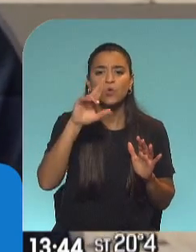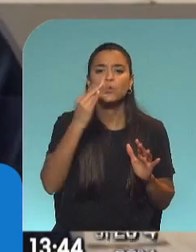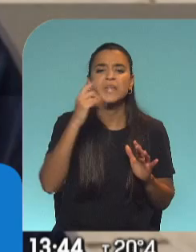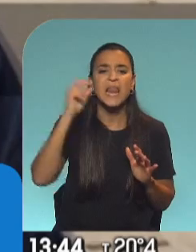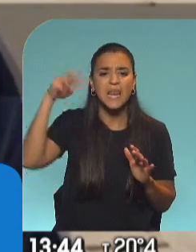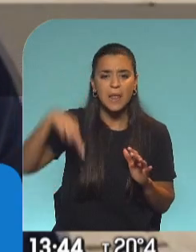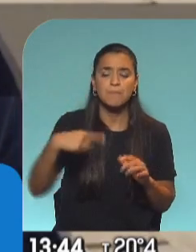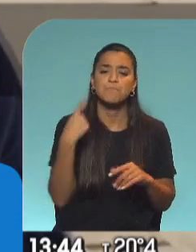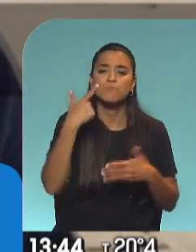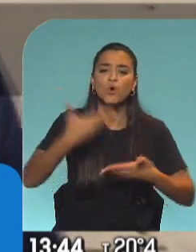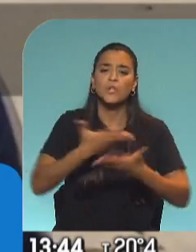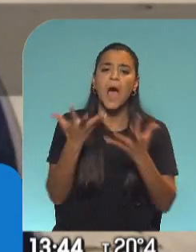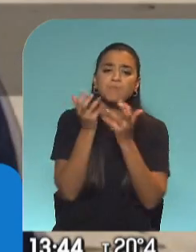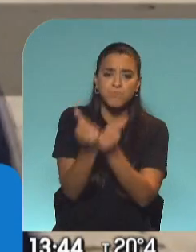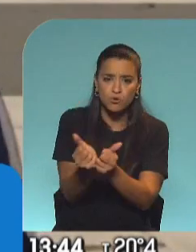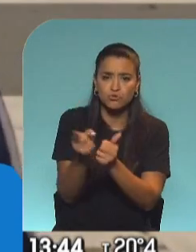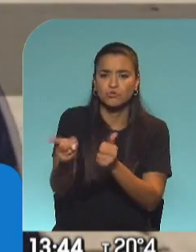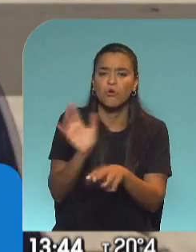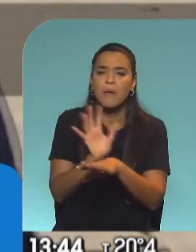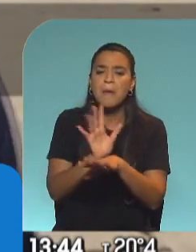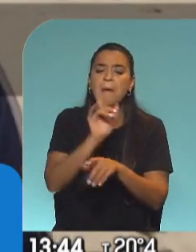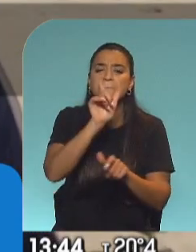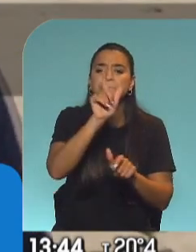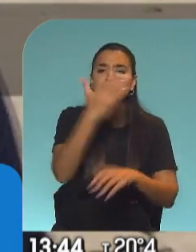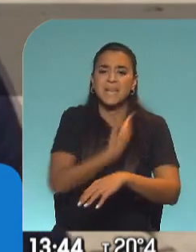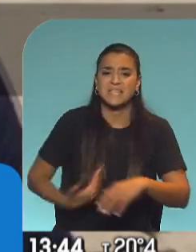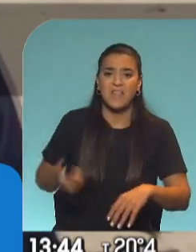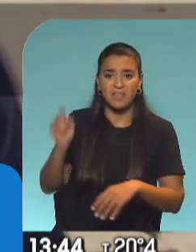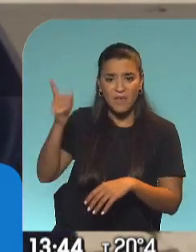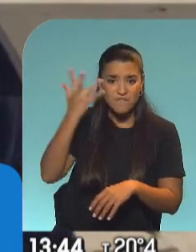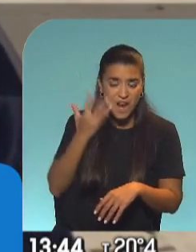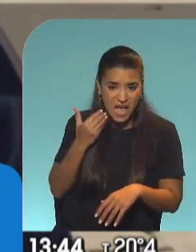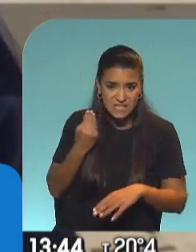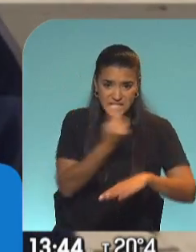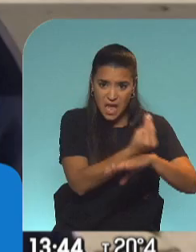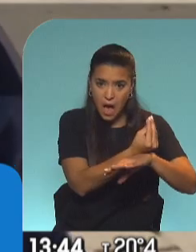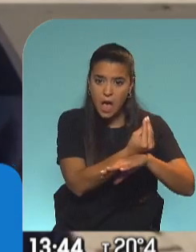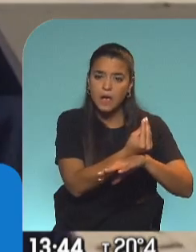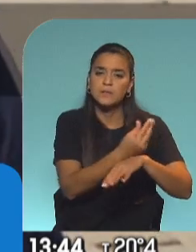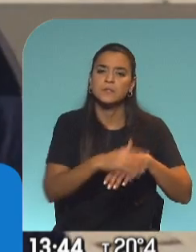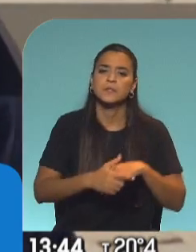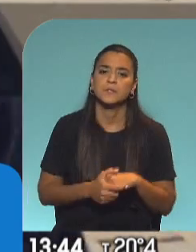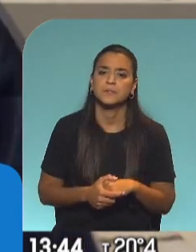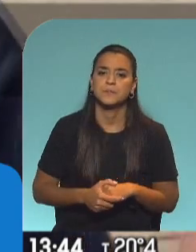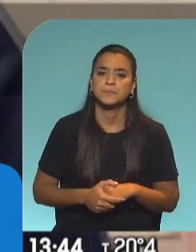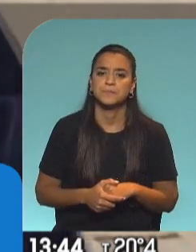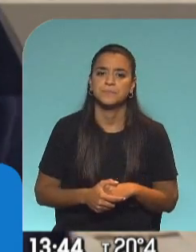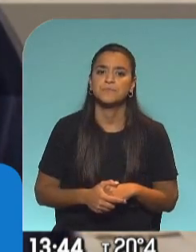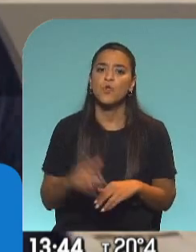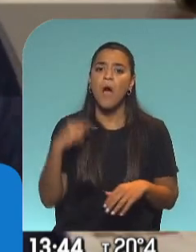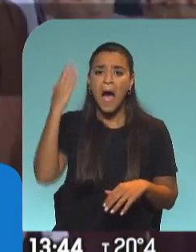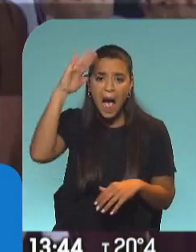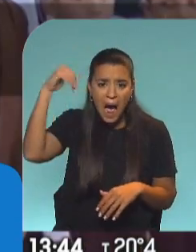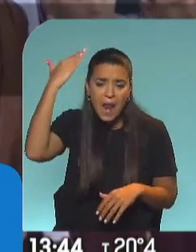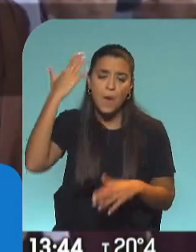بمناسبة المولد النبوي كمان ونصرة له بسبب إساءة رئيس الدولة الفرنسية ولازم